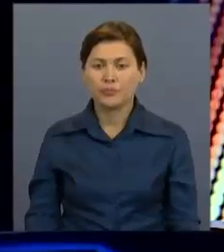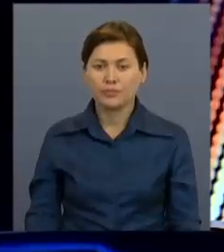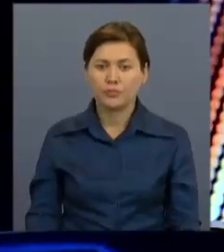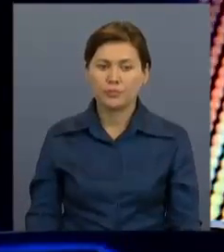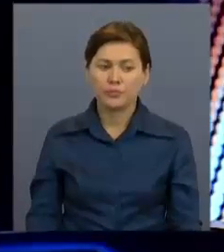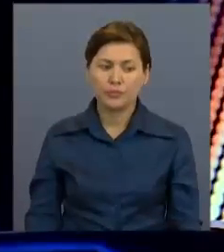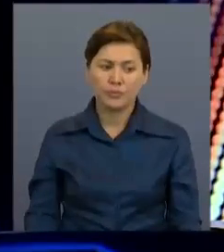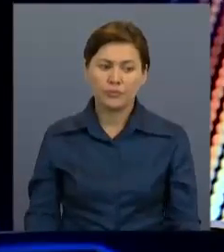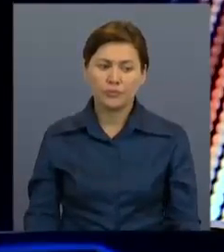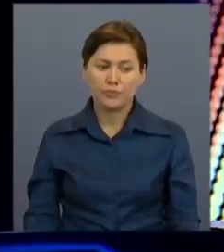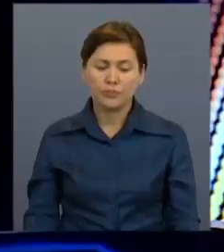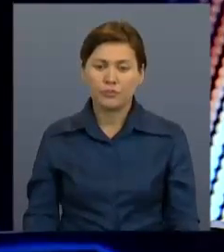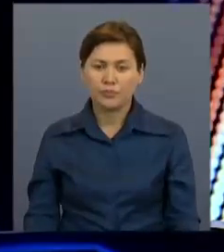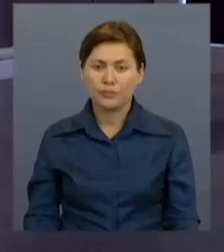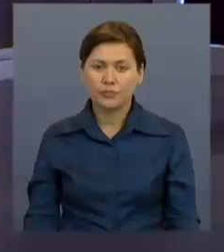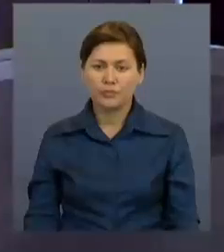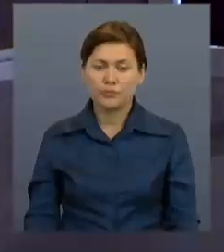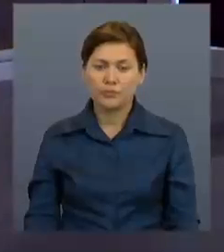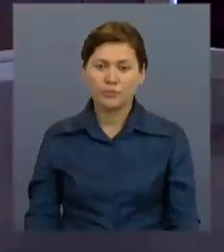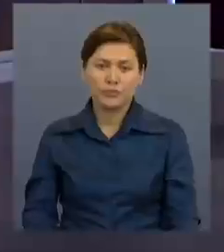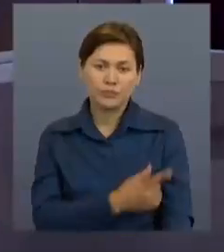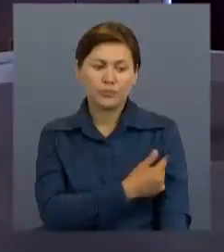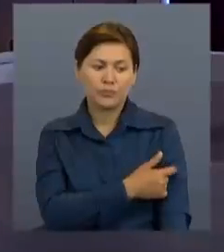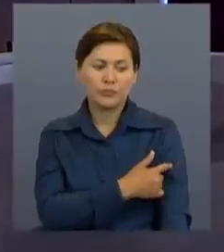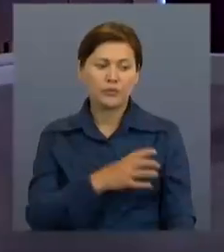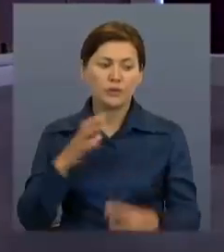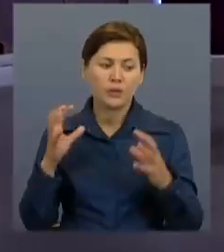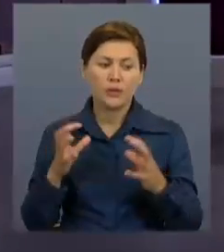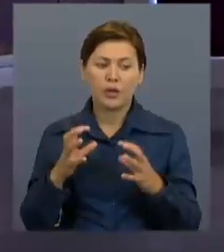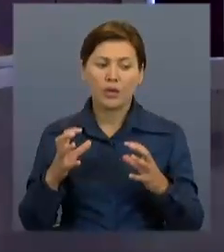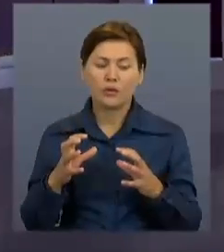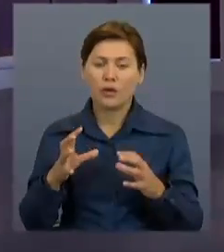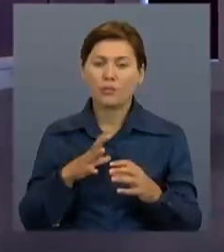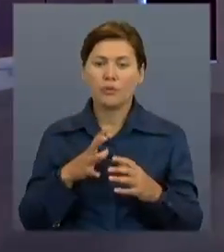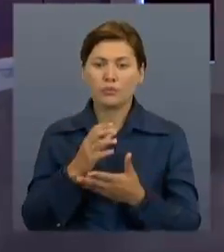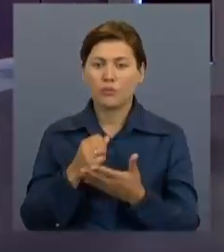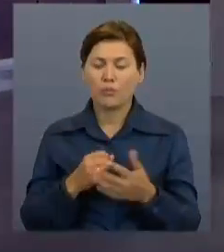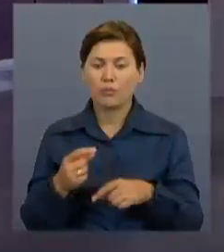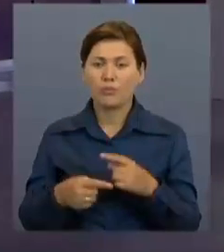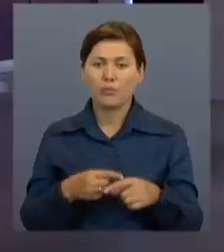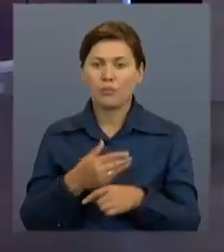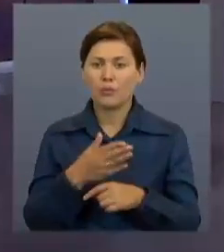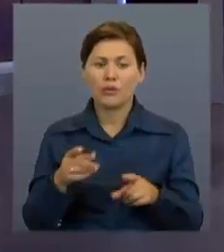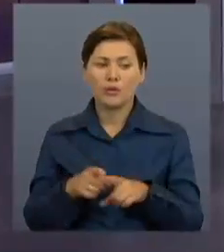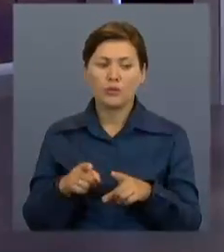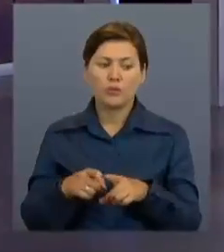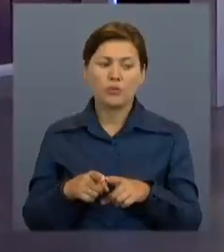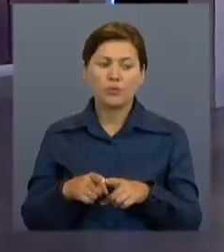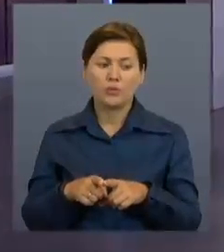Артықшылықтары бұл медициналық сақтандыру қоры арқылы біз